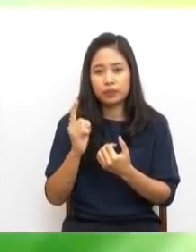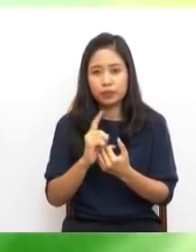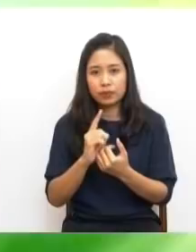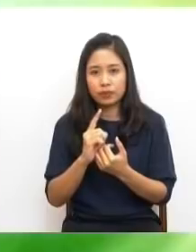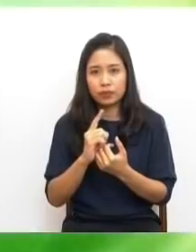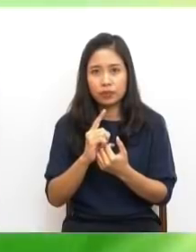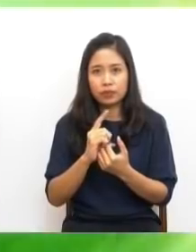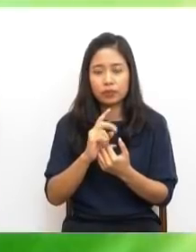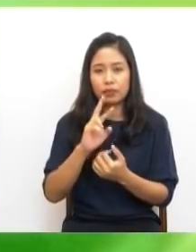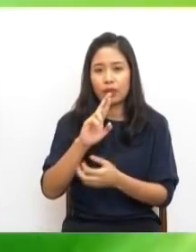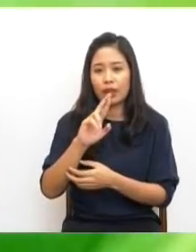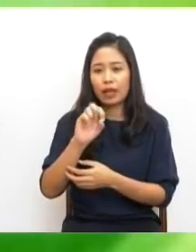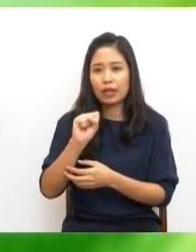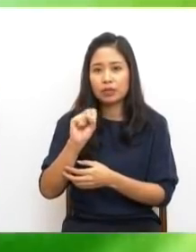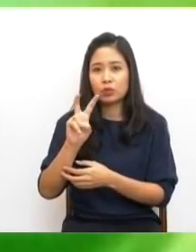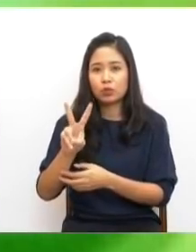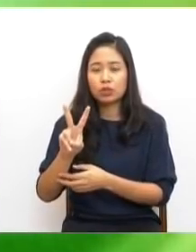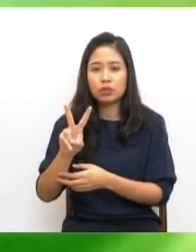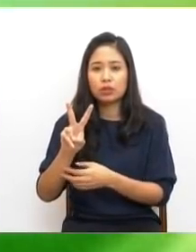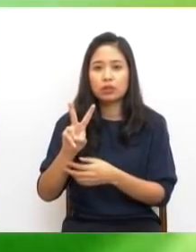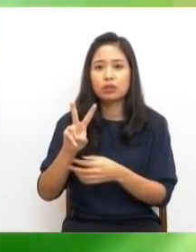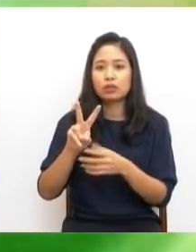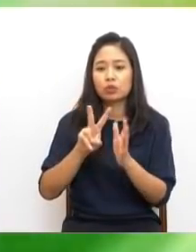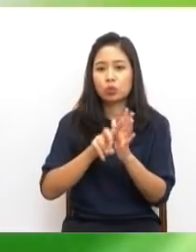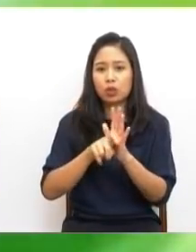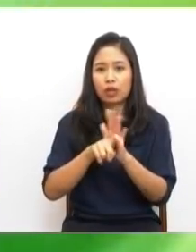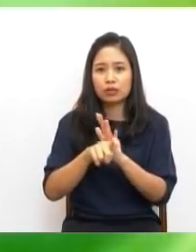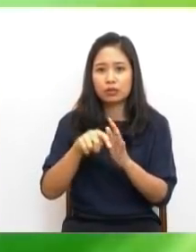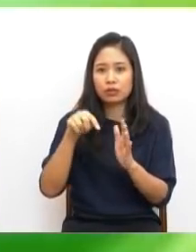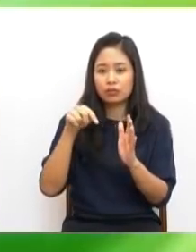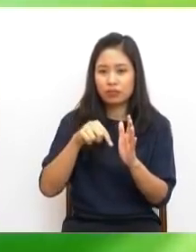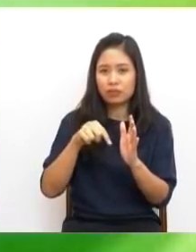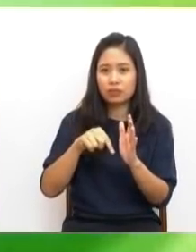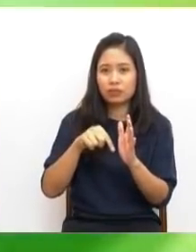า RSV ซึ่งเชื้อไวรัสตัวนี้เป็นสาเ